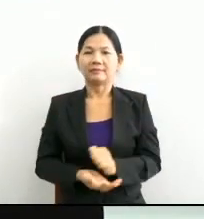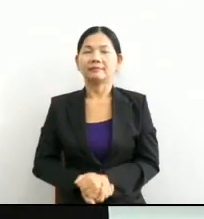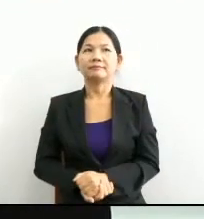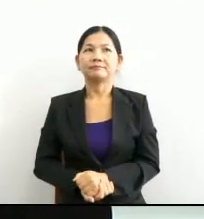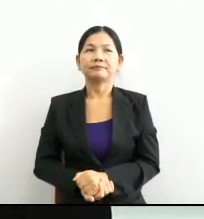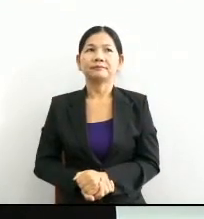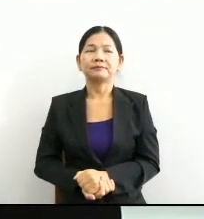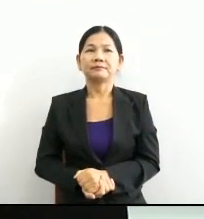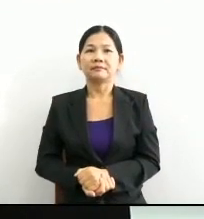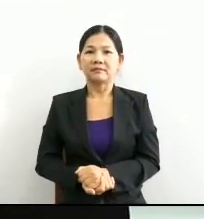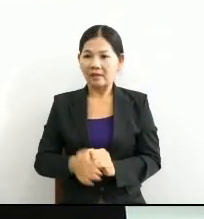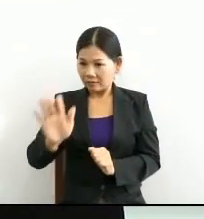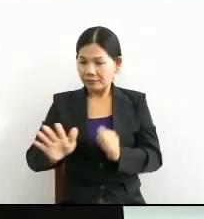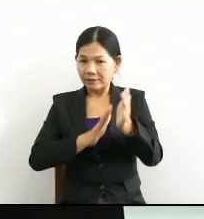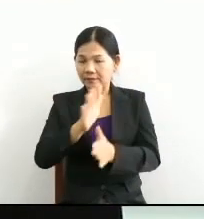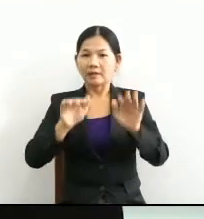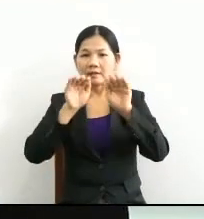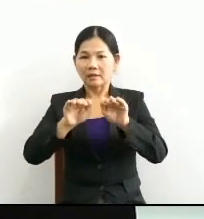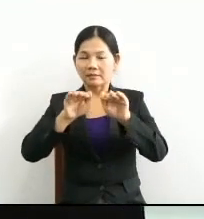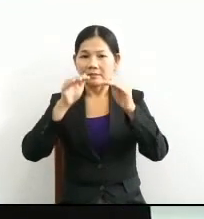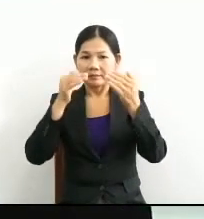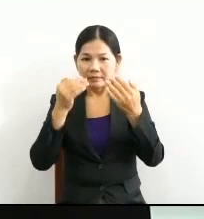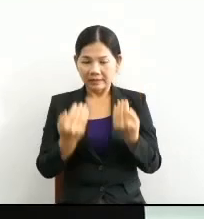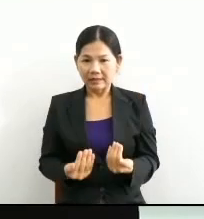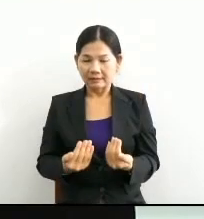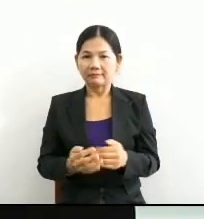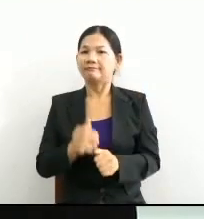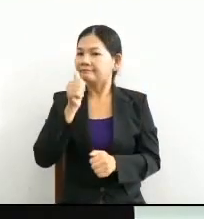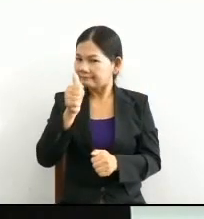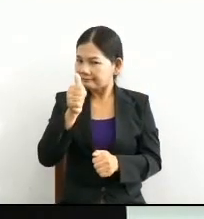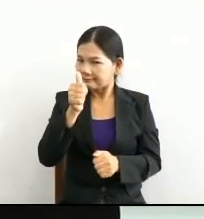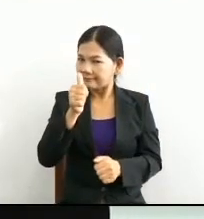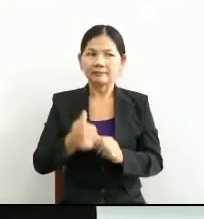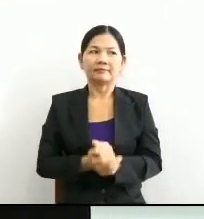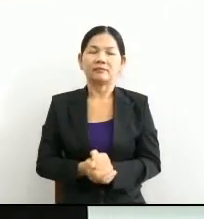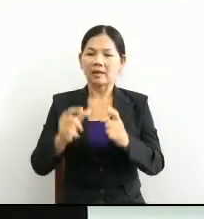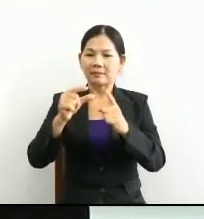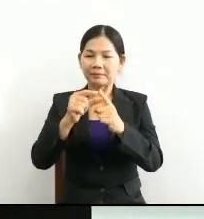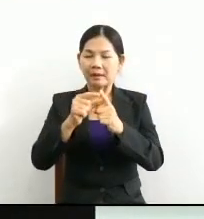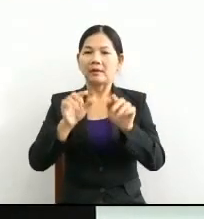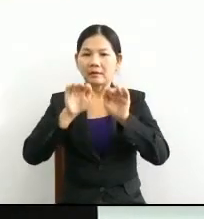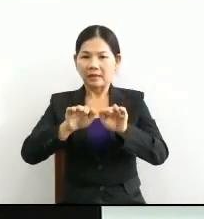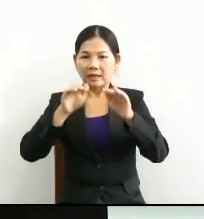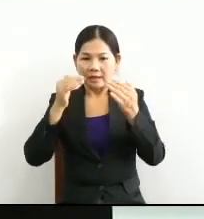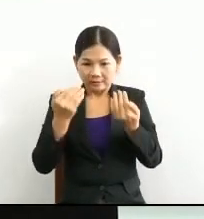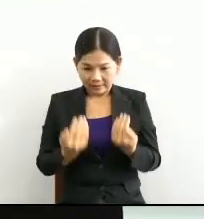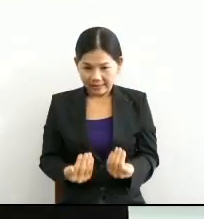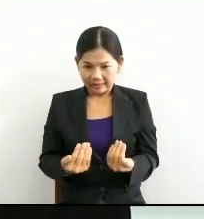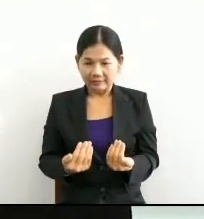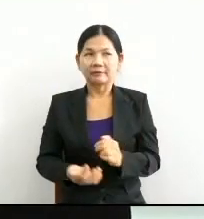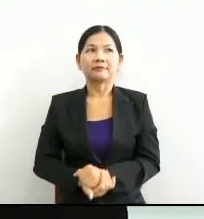ngay con ăn được luôn ai cha là ổn nè chẳng biết nít cái ăn thà sắp